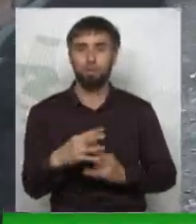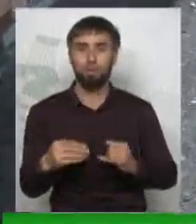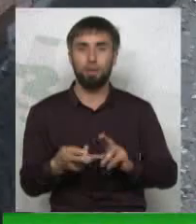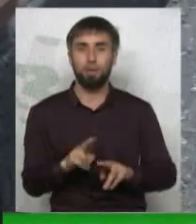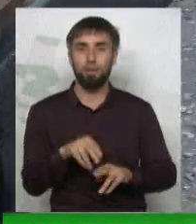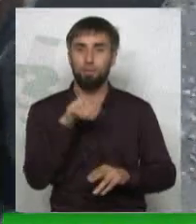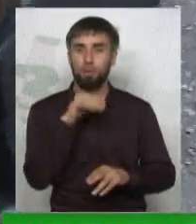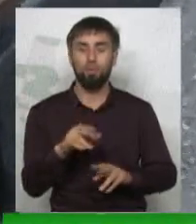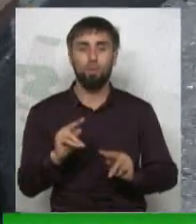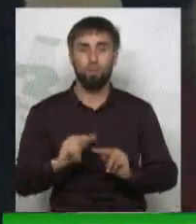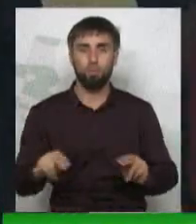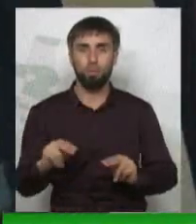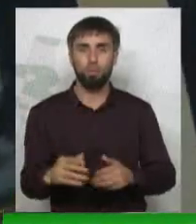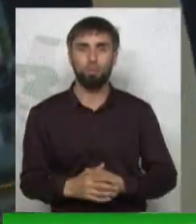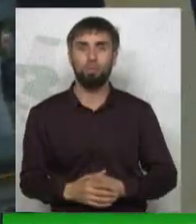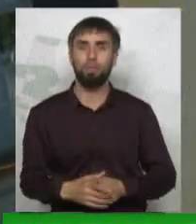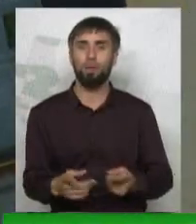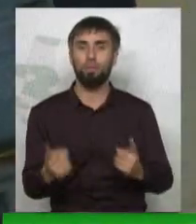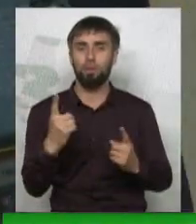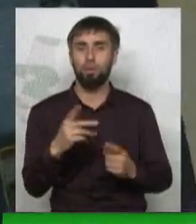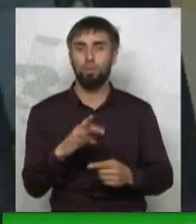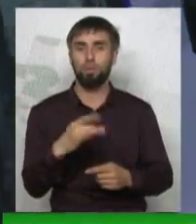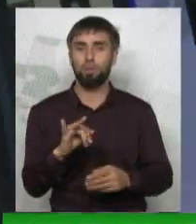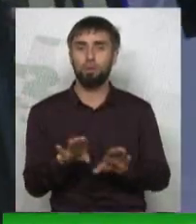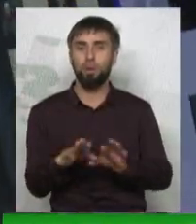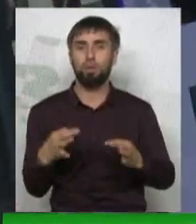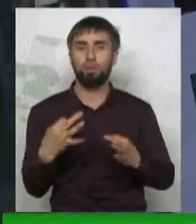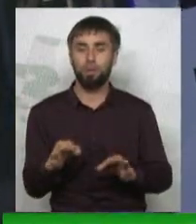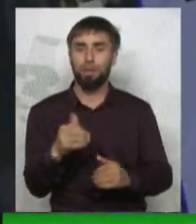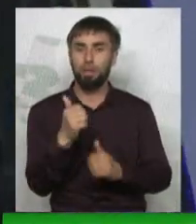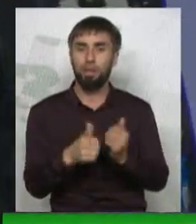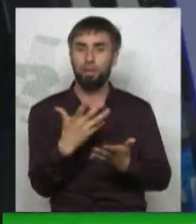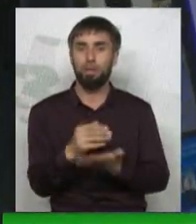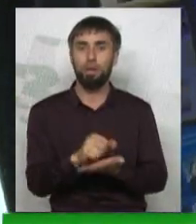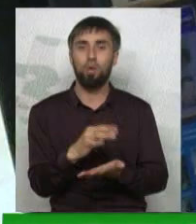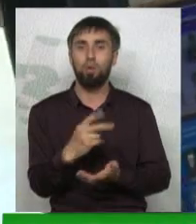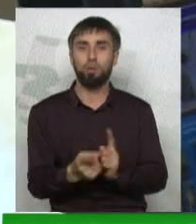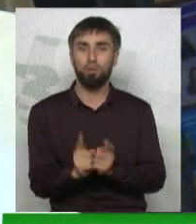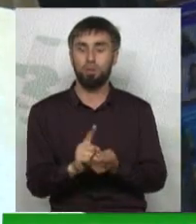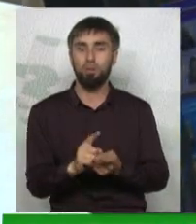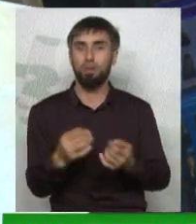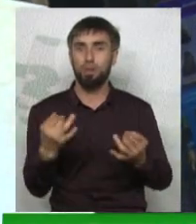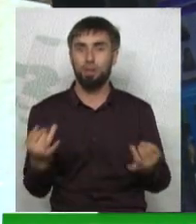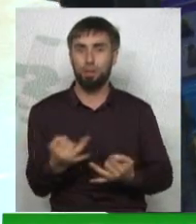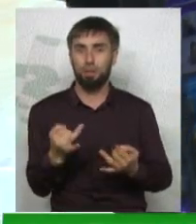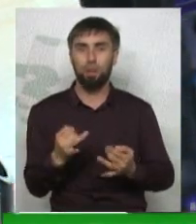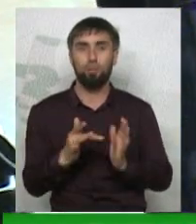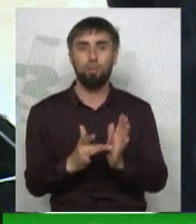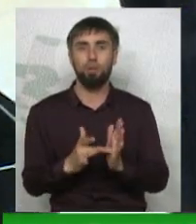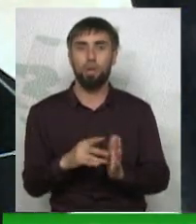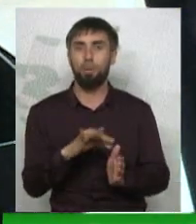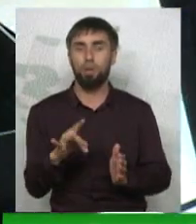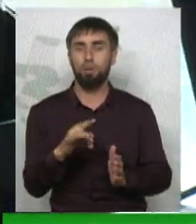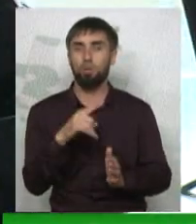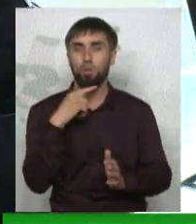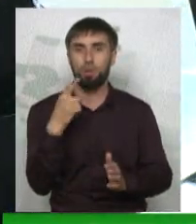– это профессия учителя. Великий, могучий и такой свободный. Каждое свое занятие она превращает в увлекательное путешествие в мир русского